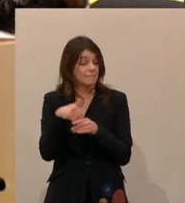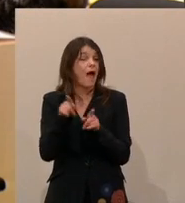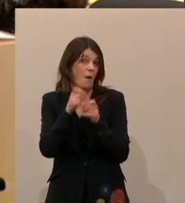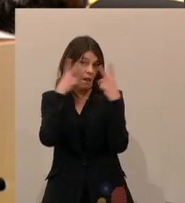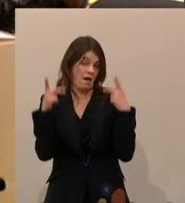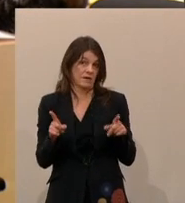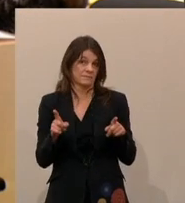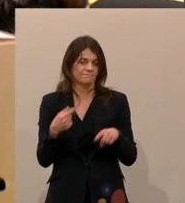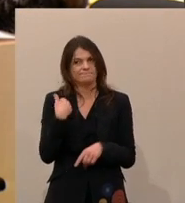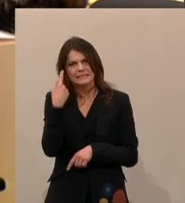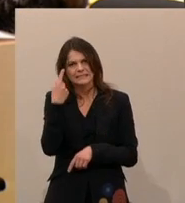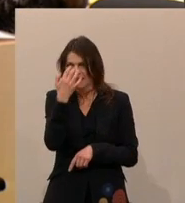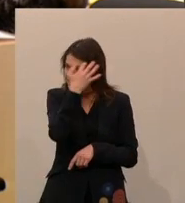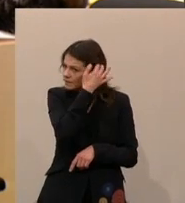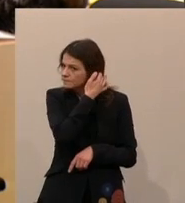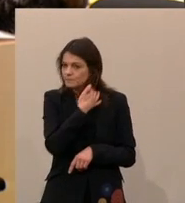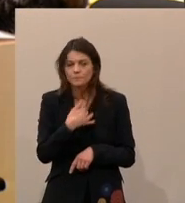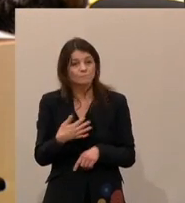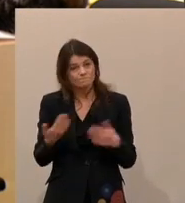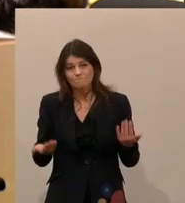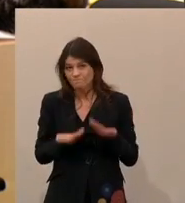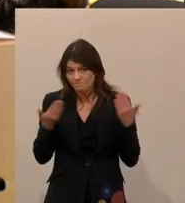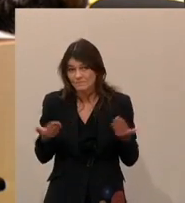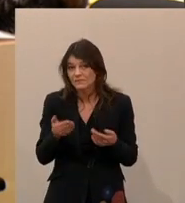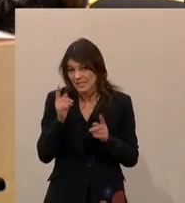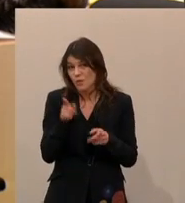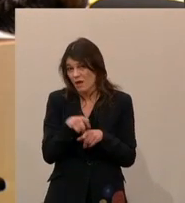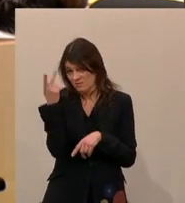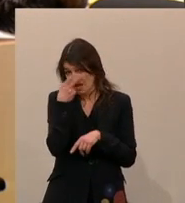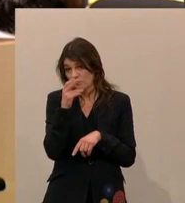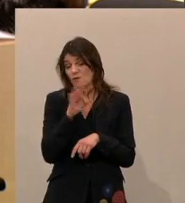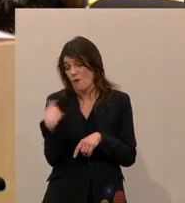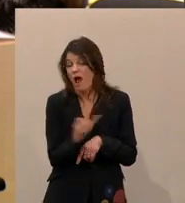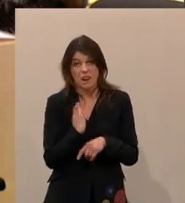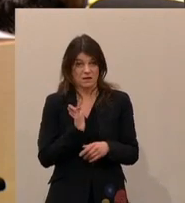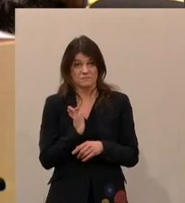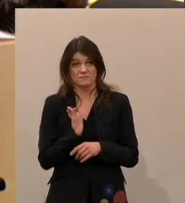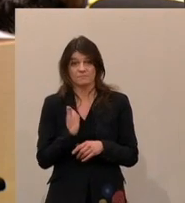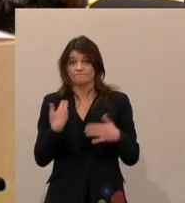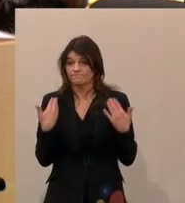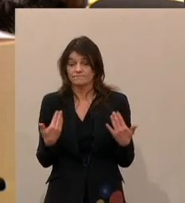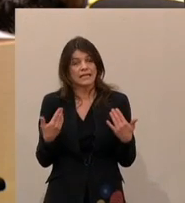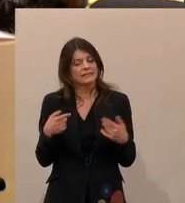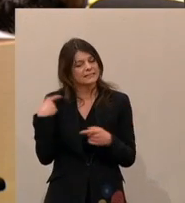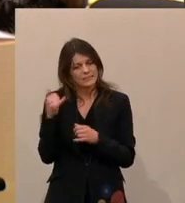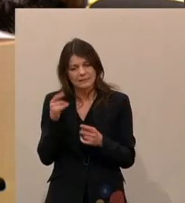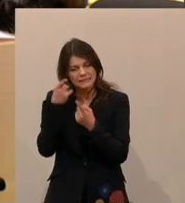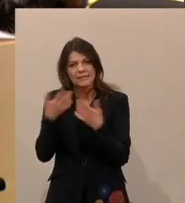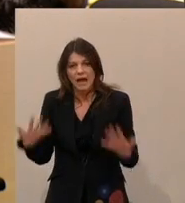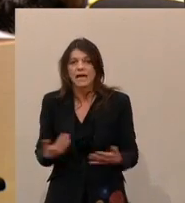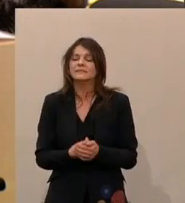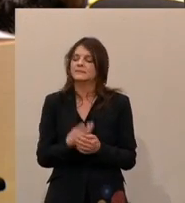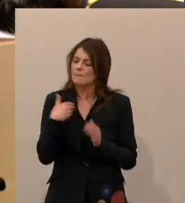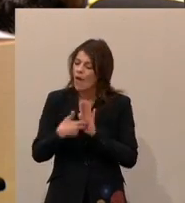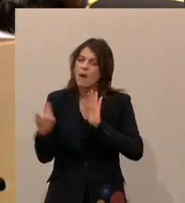Und ich denke, das sollte eigentlich eine Selbstverständlichkeit für uns alle sein. Es geht immer um